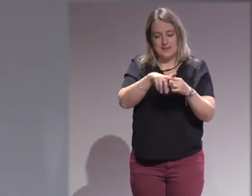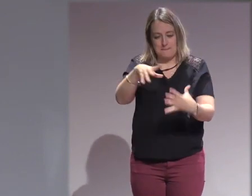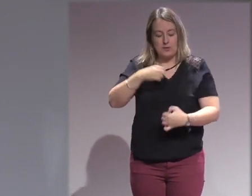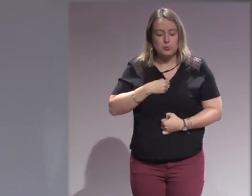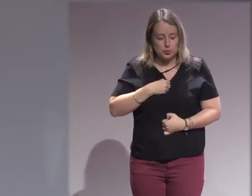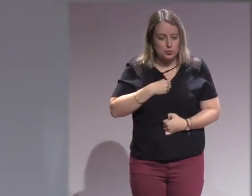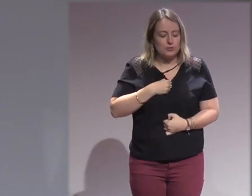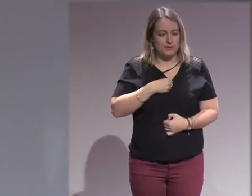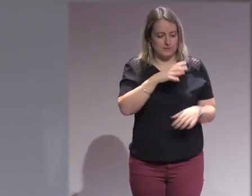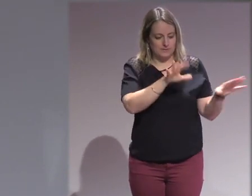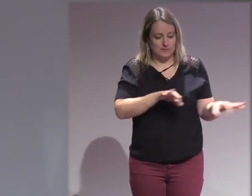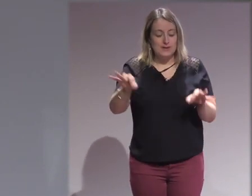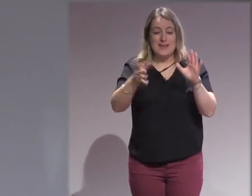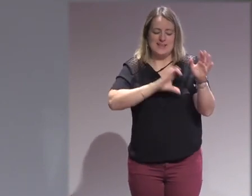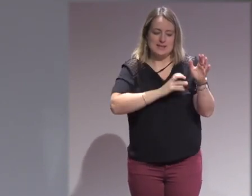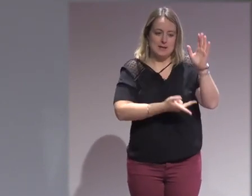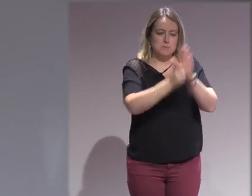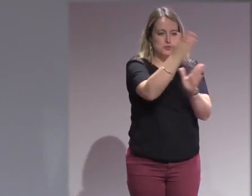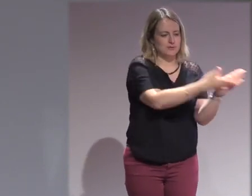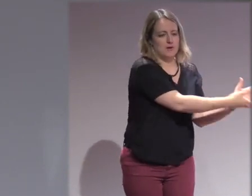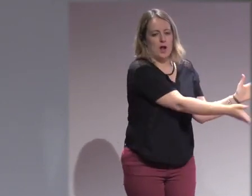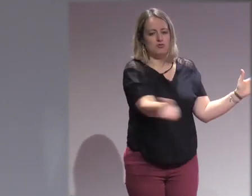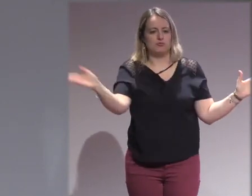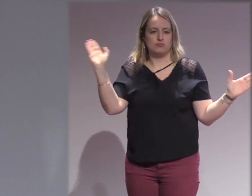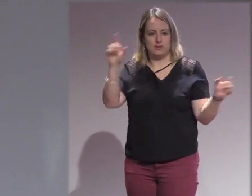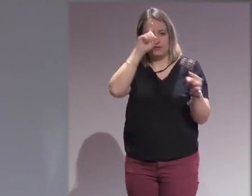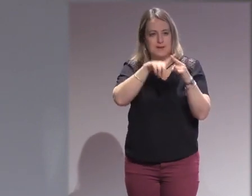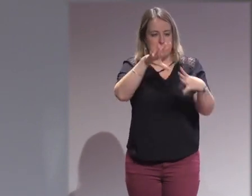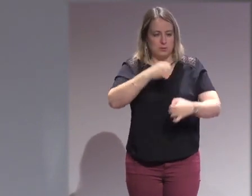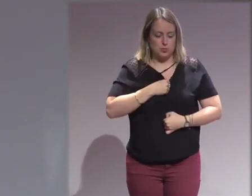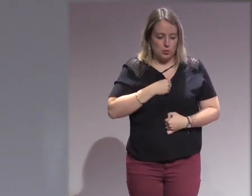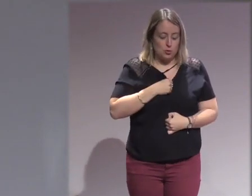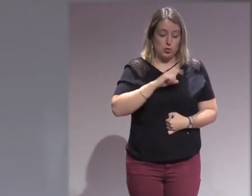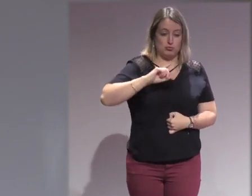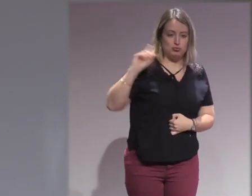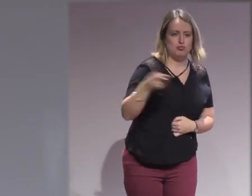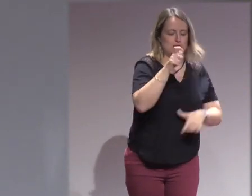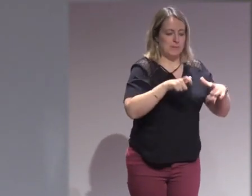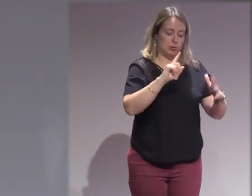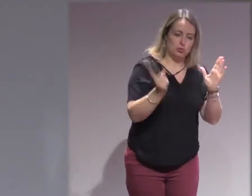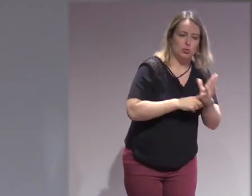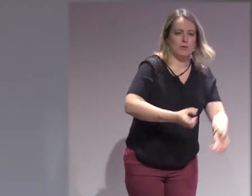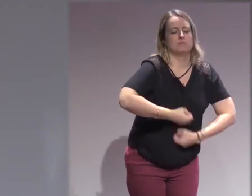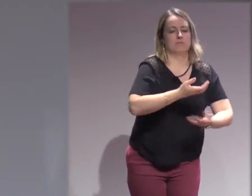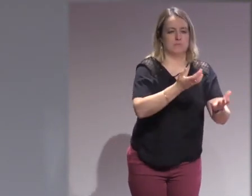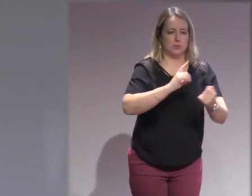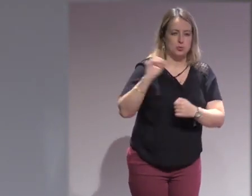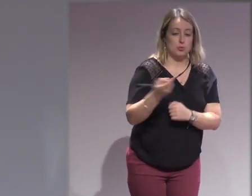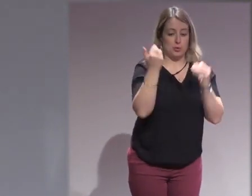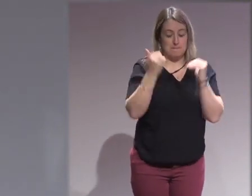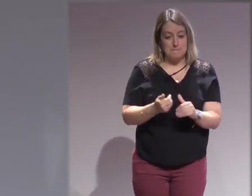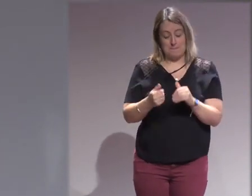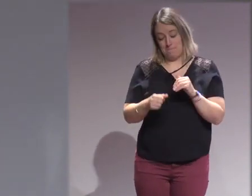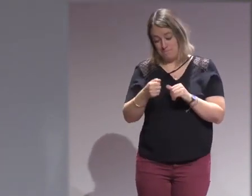un sujet justement le plus représentatif de la constellation de l'adoption, en donnant la parole quand même à tout le monde, y compris aux personnes qui s'étaient séparées de leurs